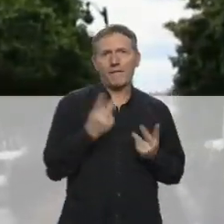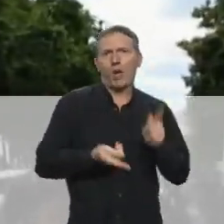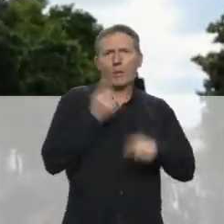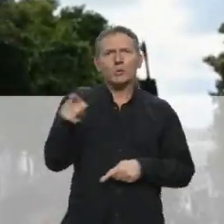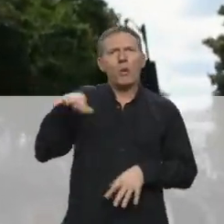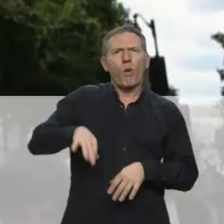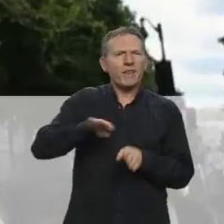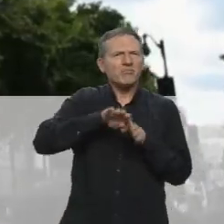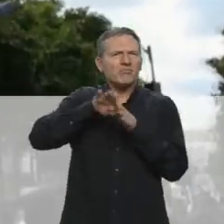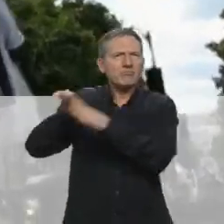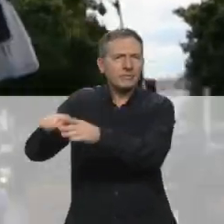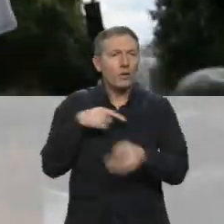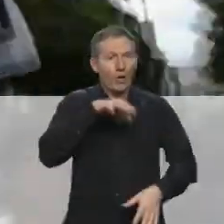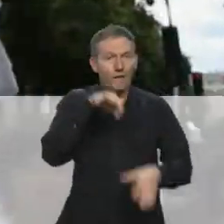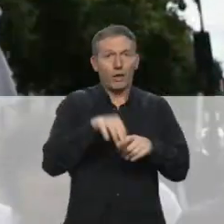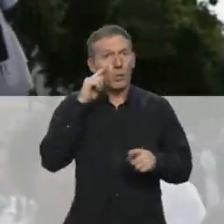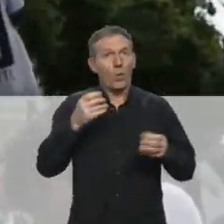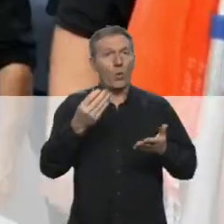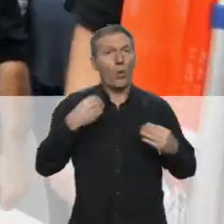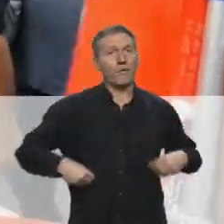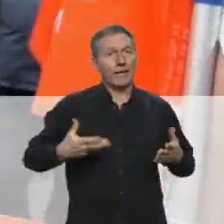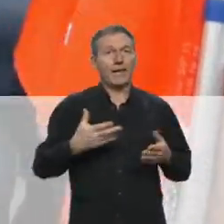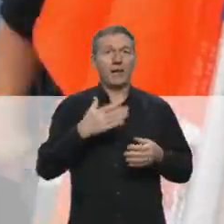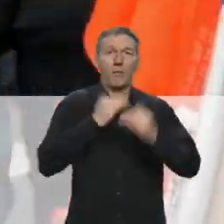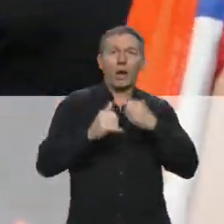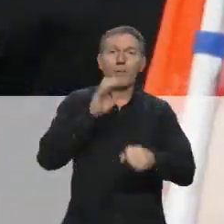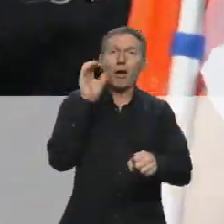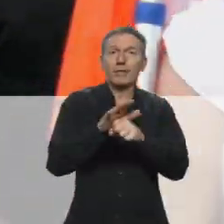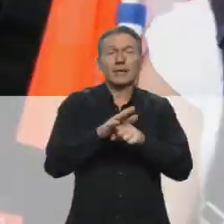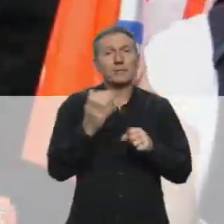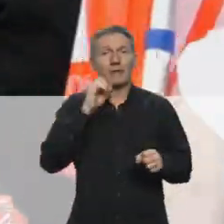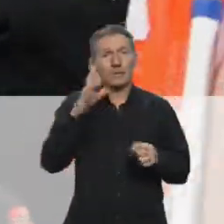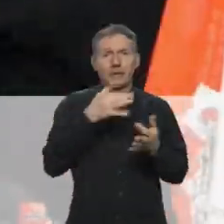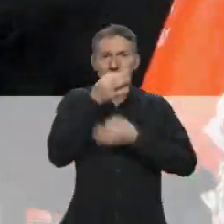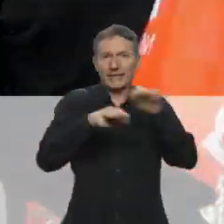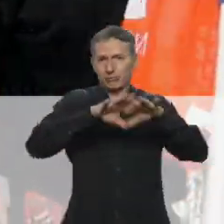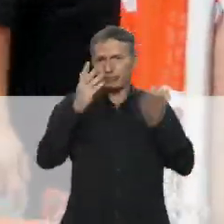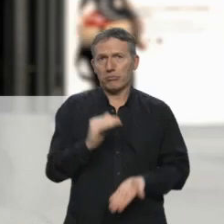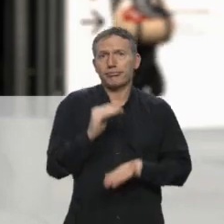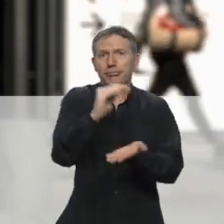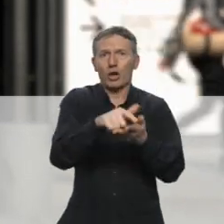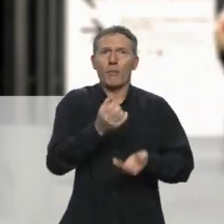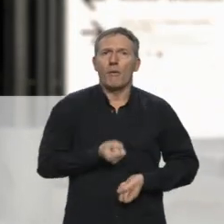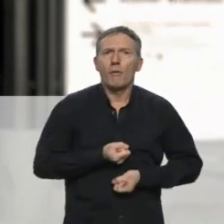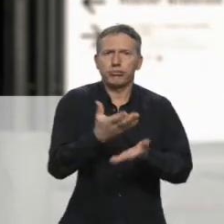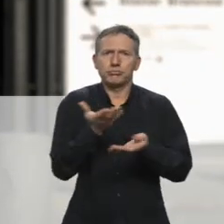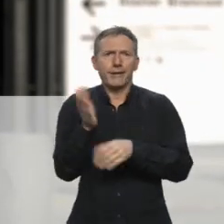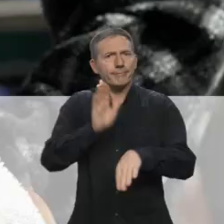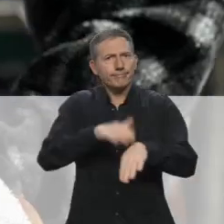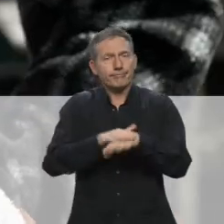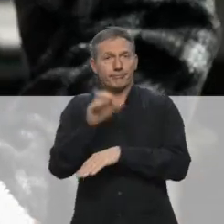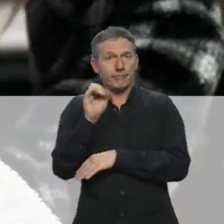vies valent plus que leurs profits. Voter pour un ouvrier et un programme anticapitaliste, c'est dire tout ça. C'est se